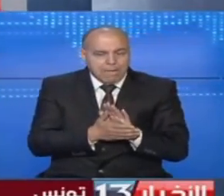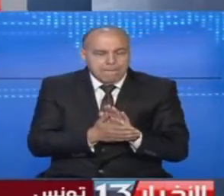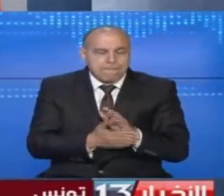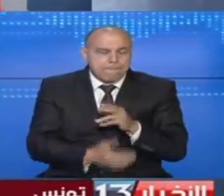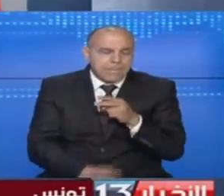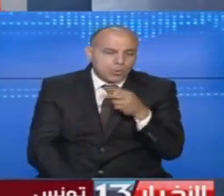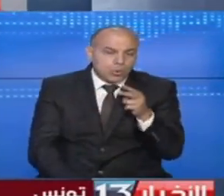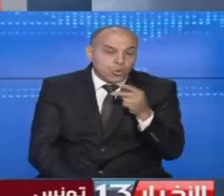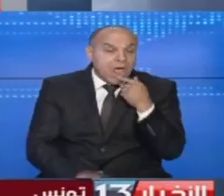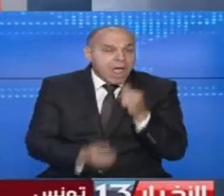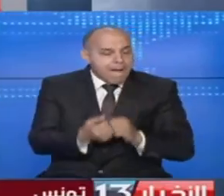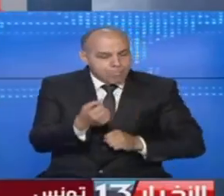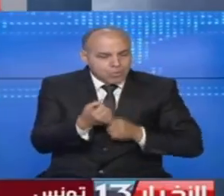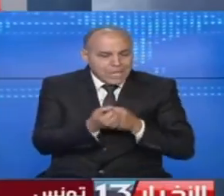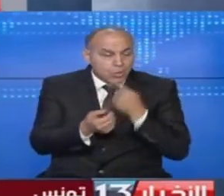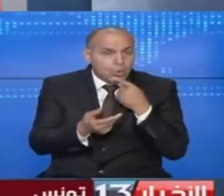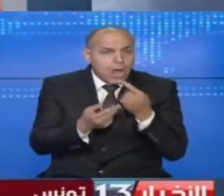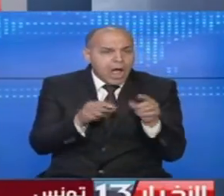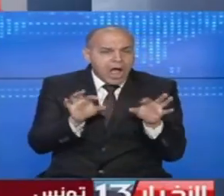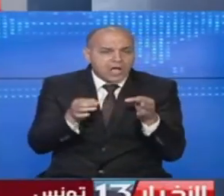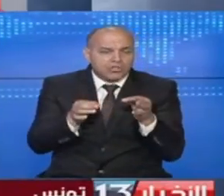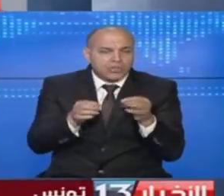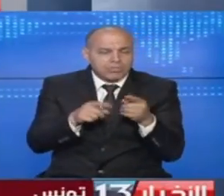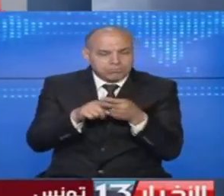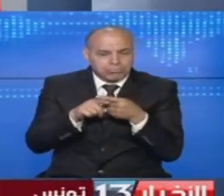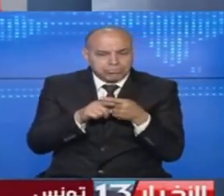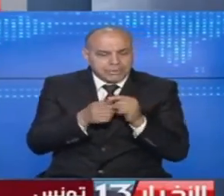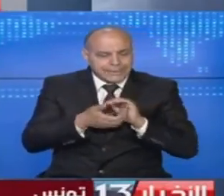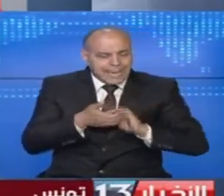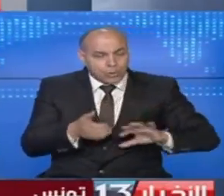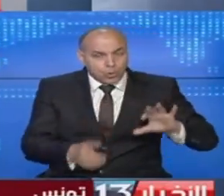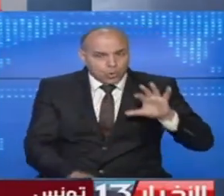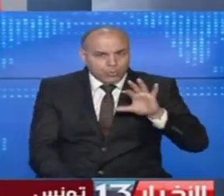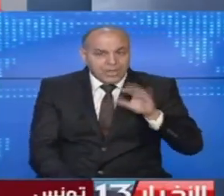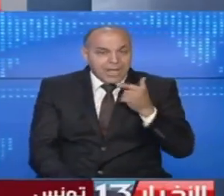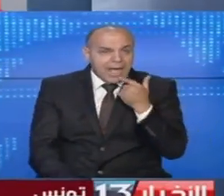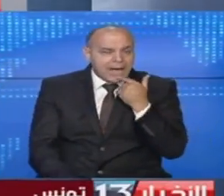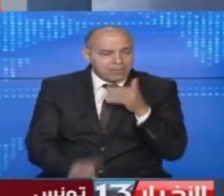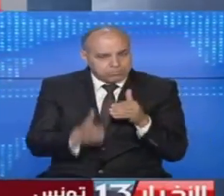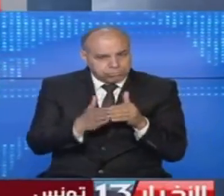3 مليار يورو لمساعدة 10 شركاء للاتحاد